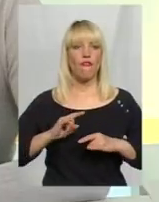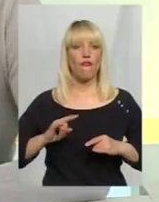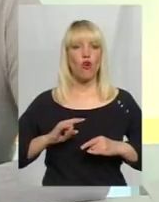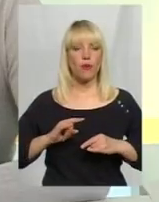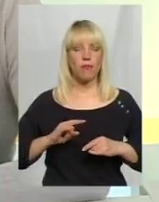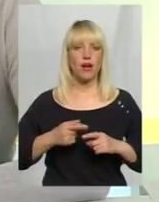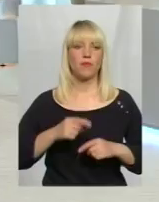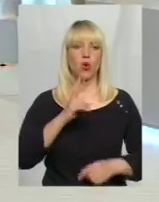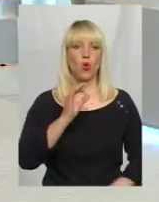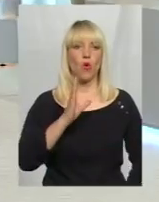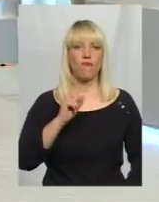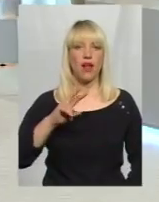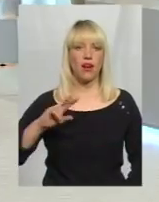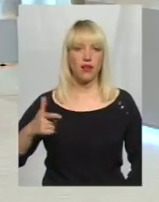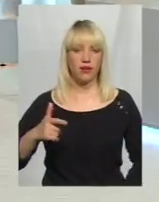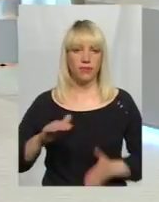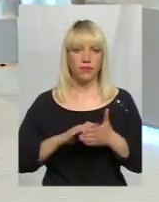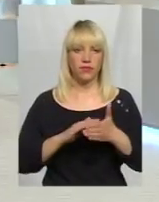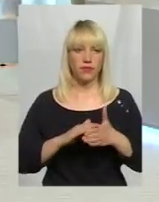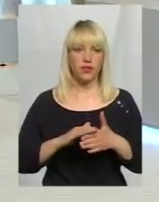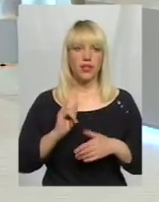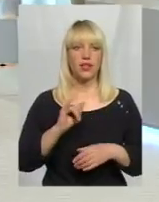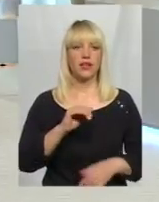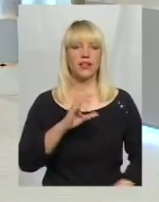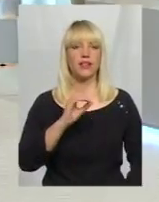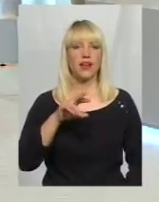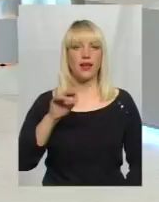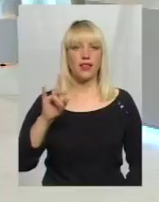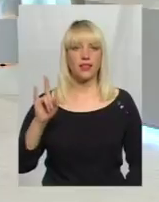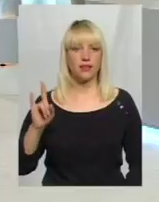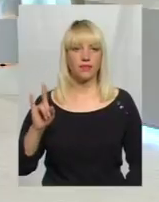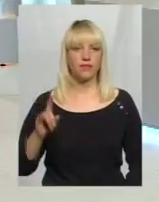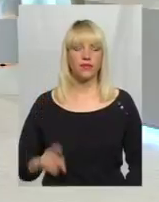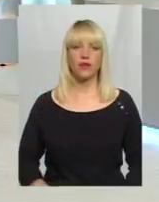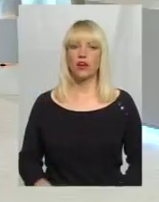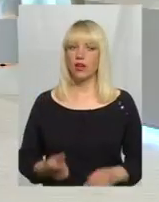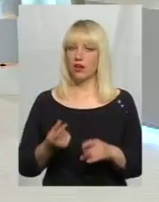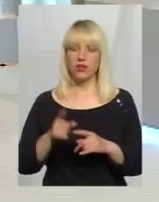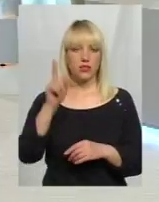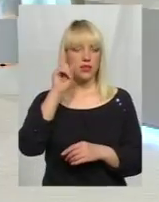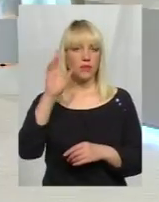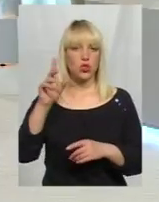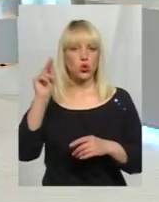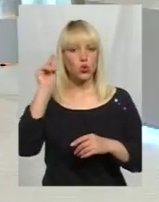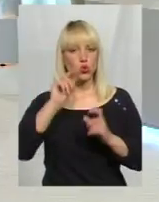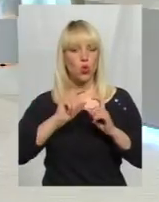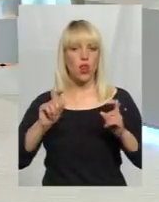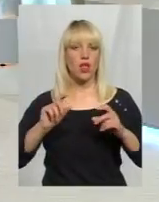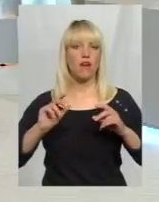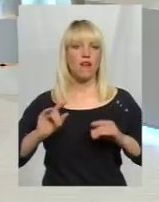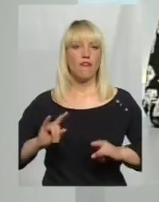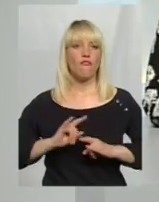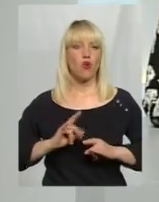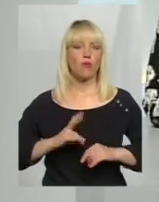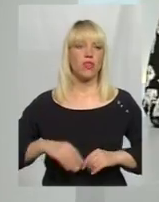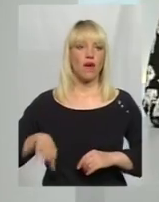Анатолия Коваля, да, и Елены, да. Это знаменитая школьная форма на всю Украину. То